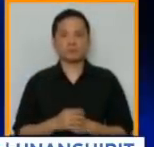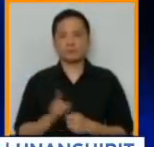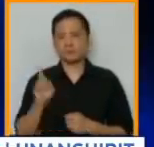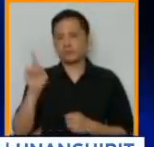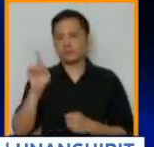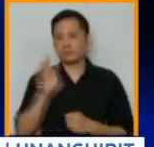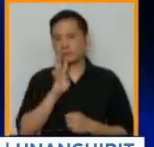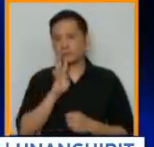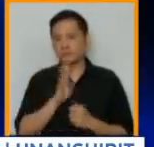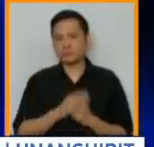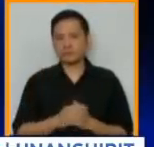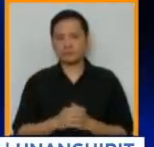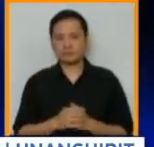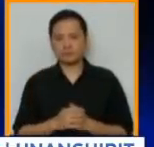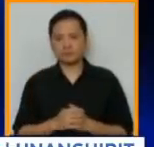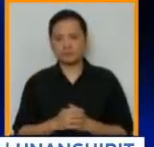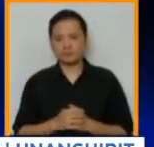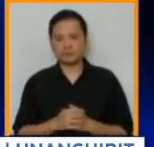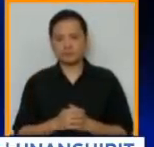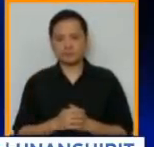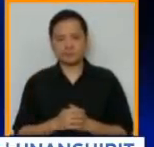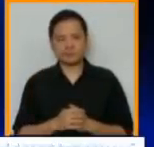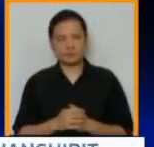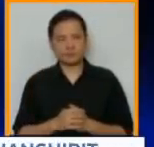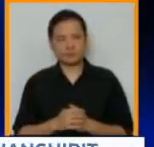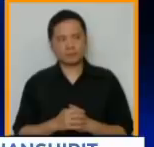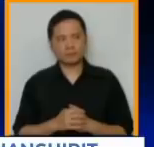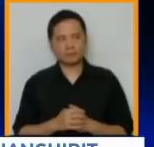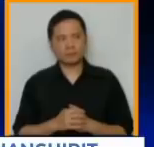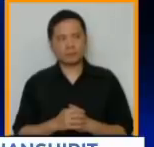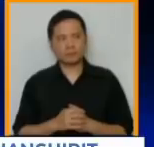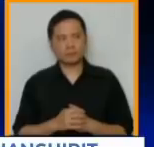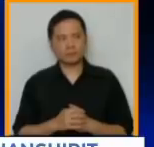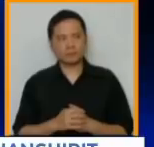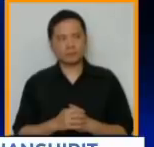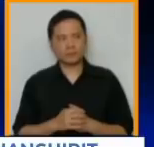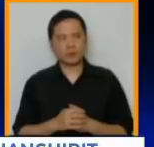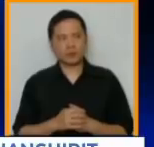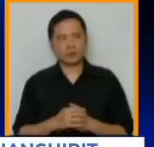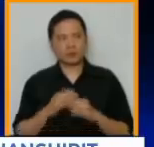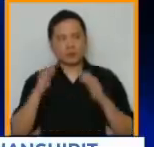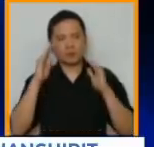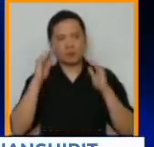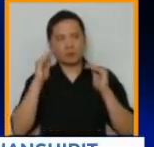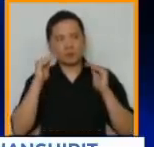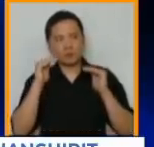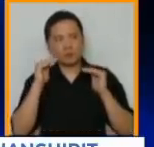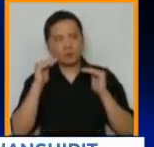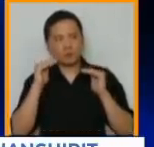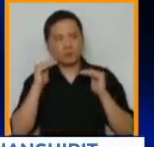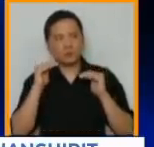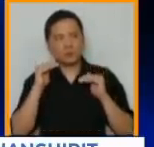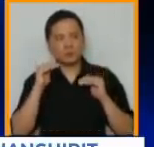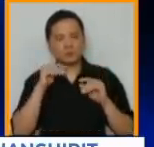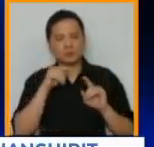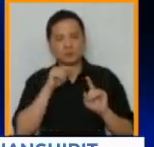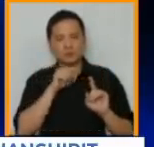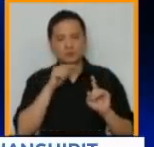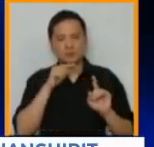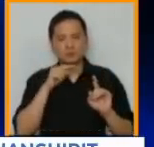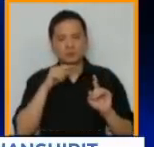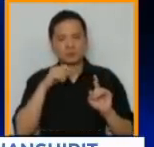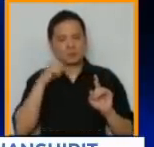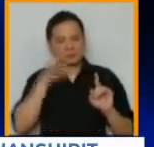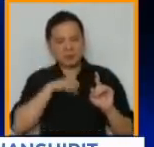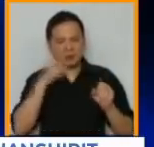11229, yung Child Safety in Motor Vehicle Act, meron sana siyang yung parang upuan niya na bata. Dapat